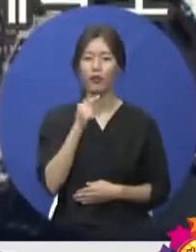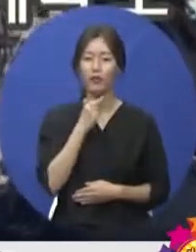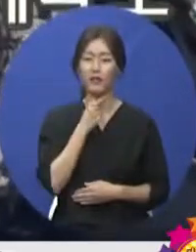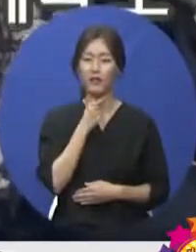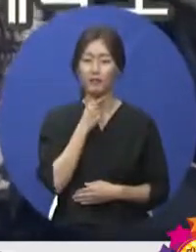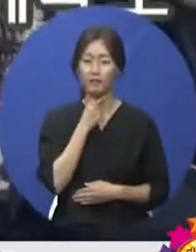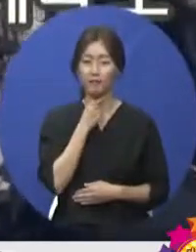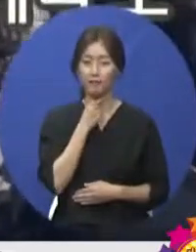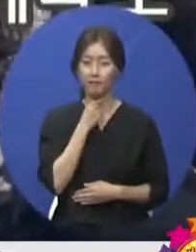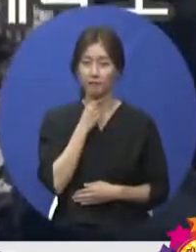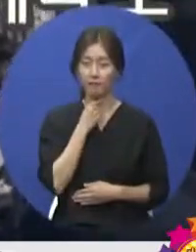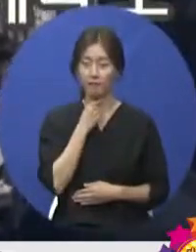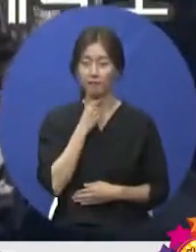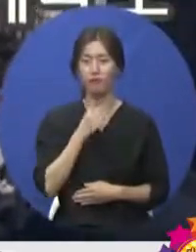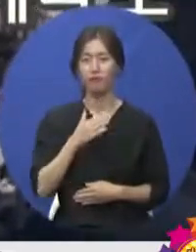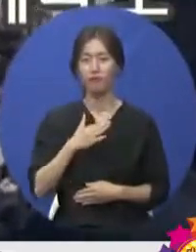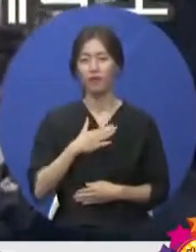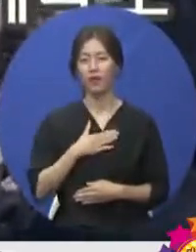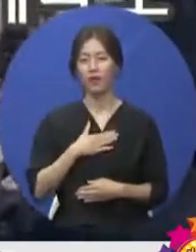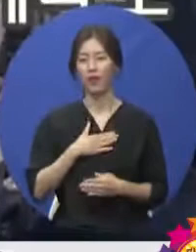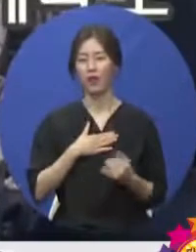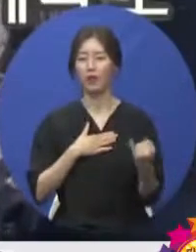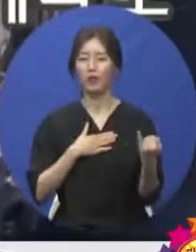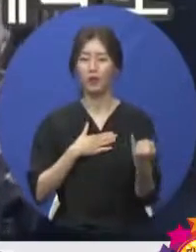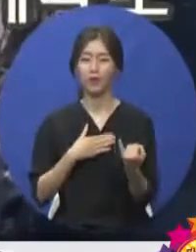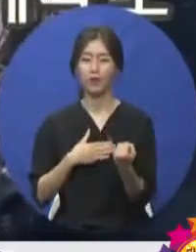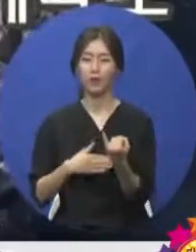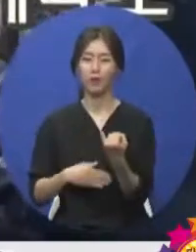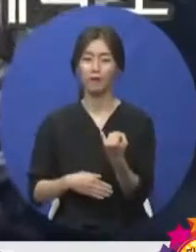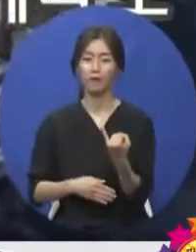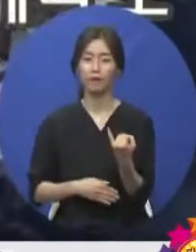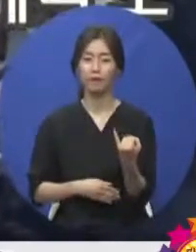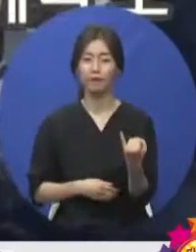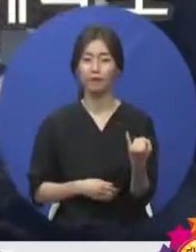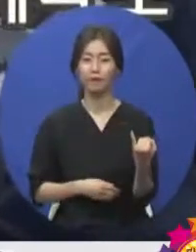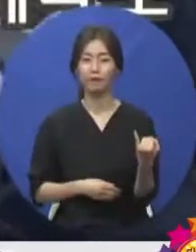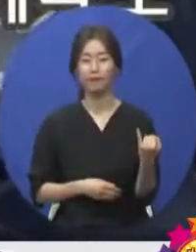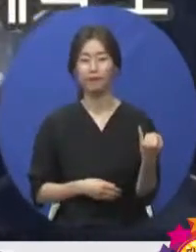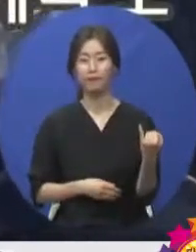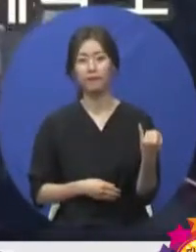보고 싶은 내 연인아